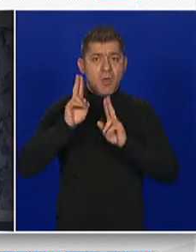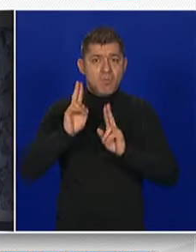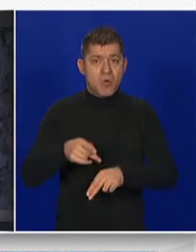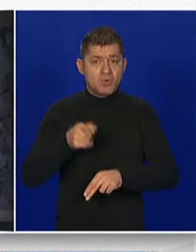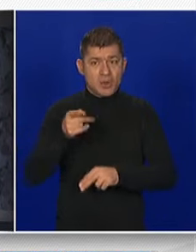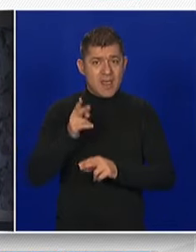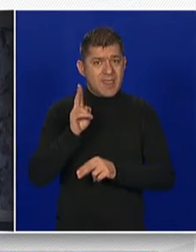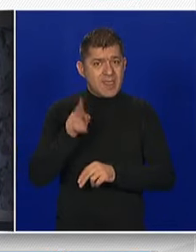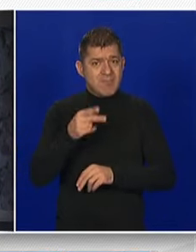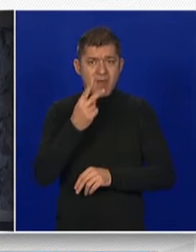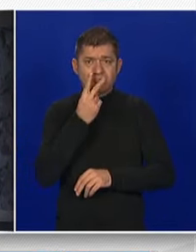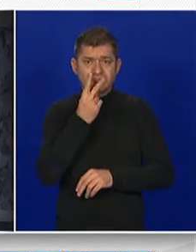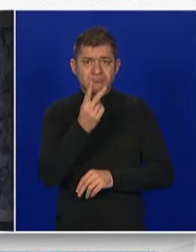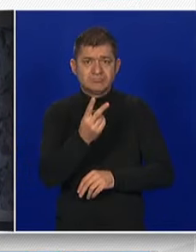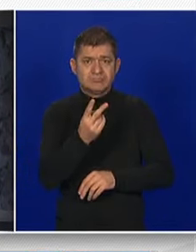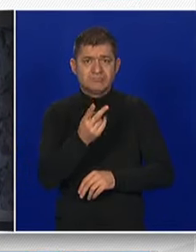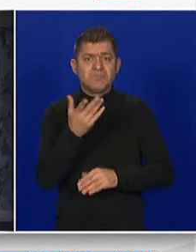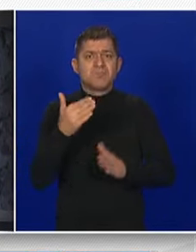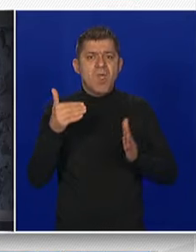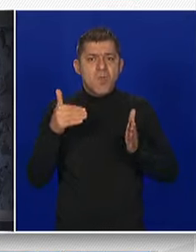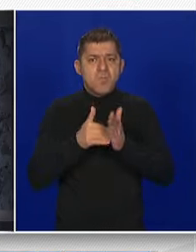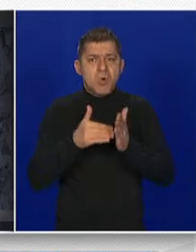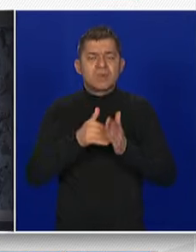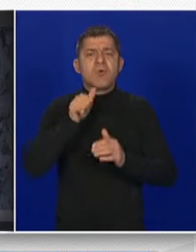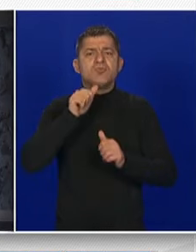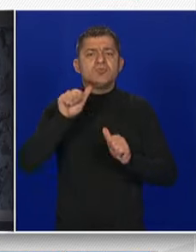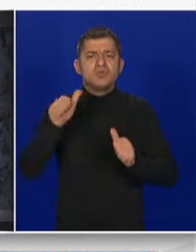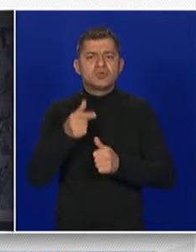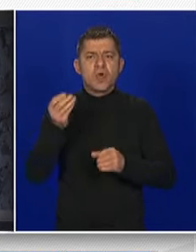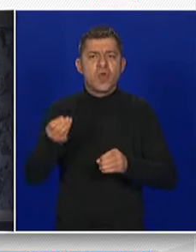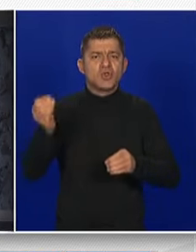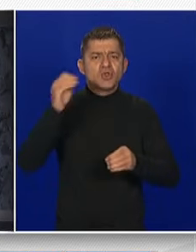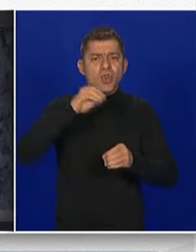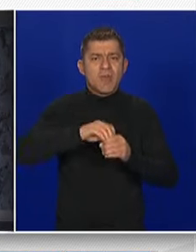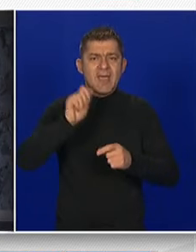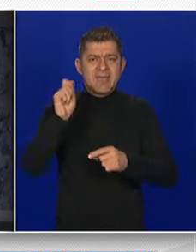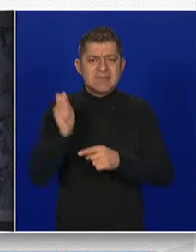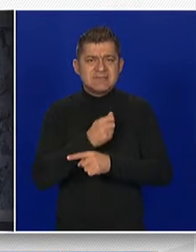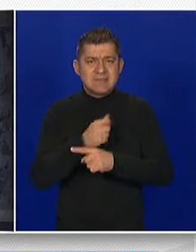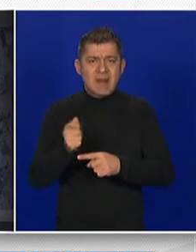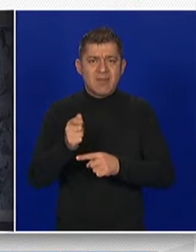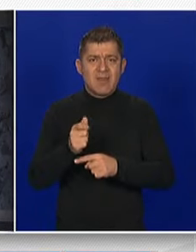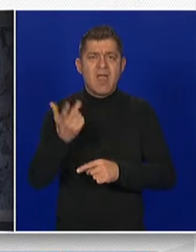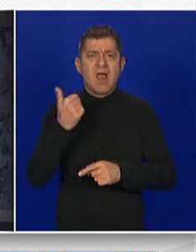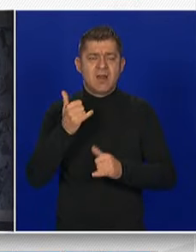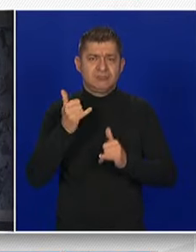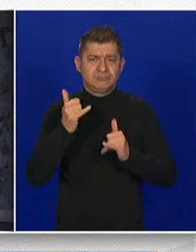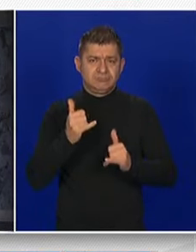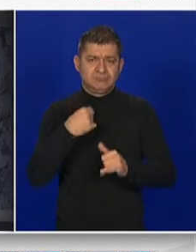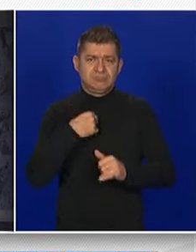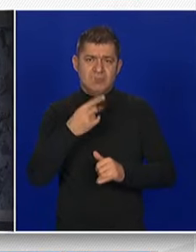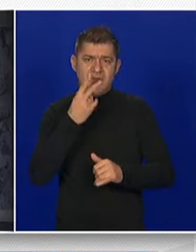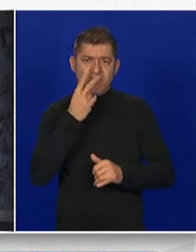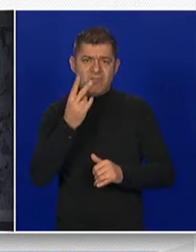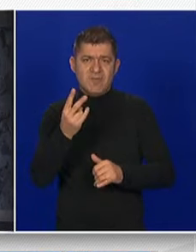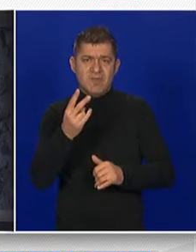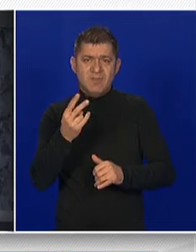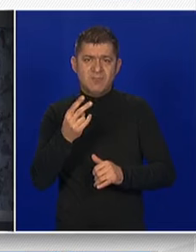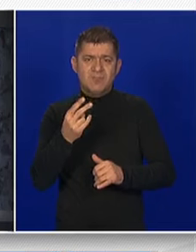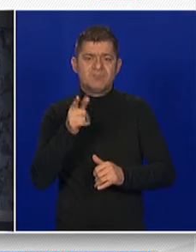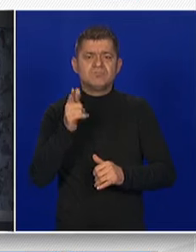postoji i uoči se potreba, i dodatno korigirati. Međutim, i sami ste rekli da